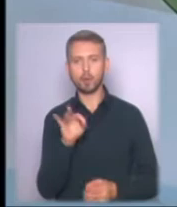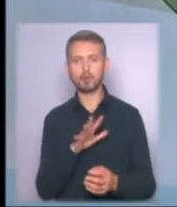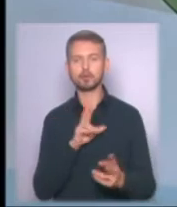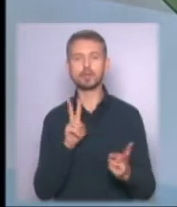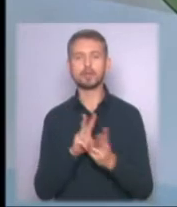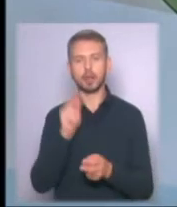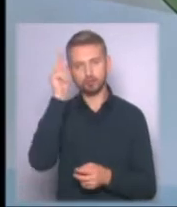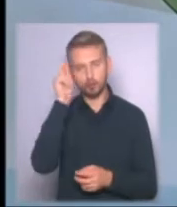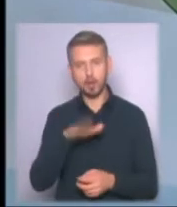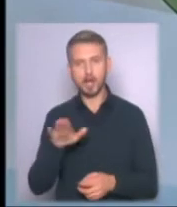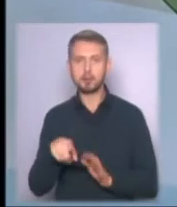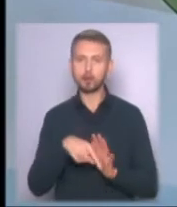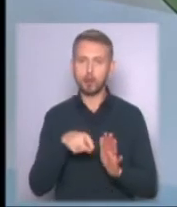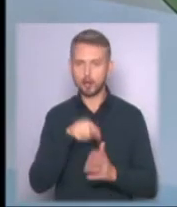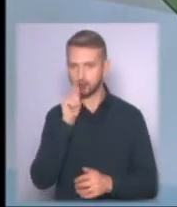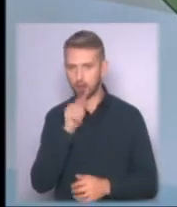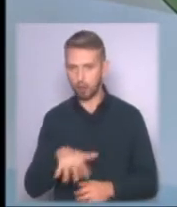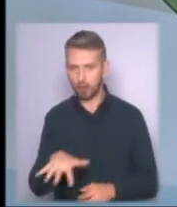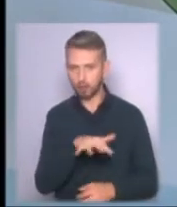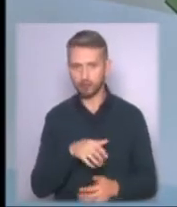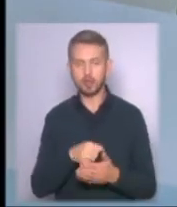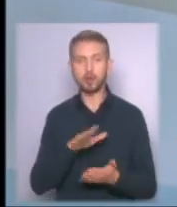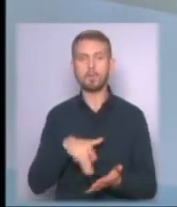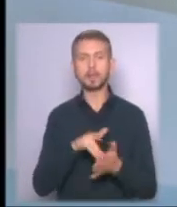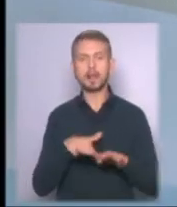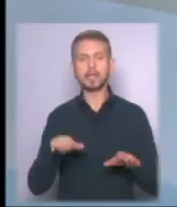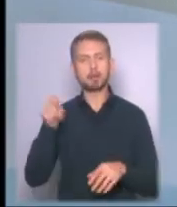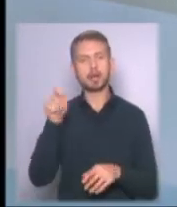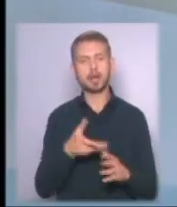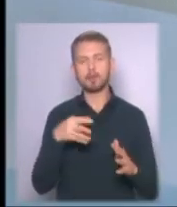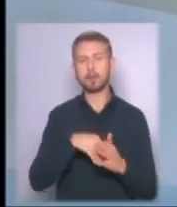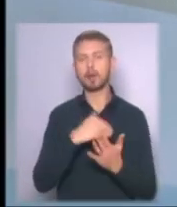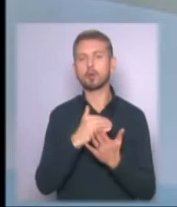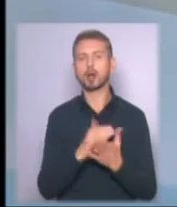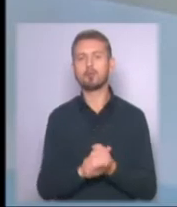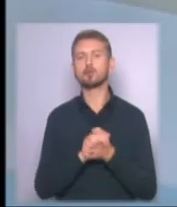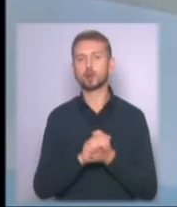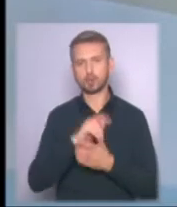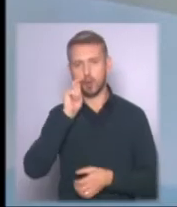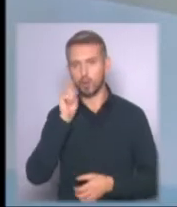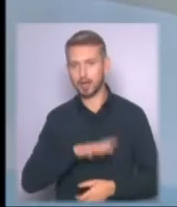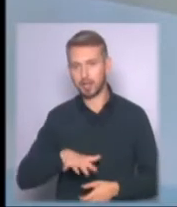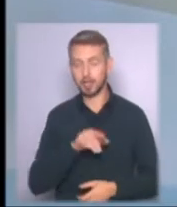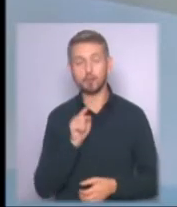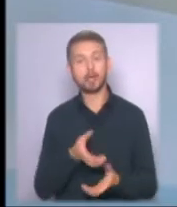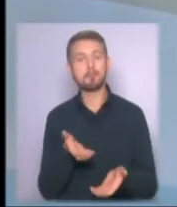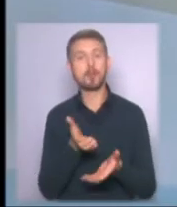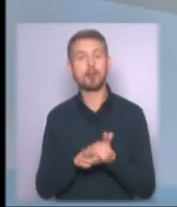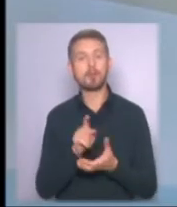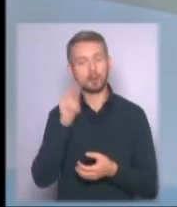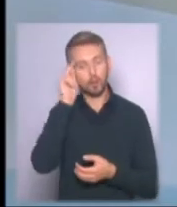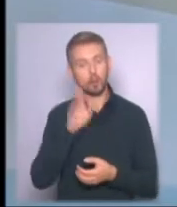зі школярами з Донеччини та Луганщини. До міста діти приїхали у рамках програми «Дружня Україна». Вони познайомились з